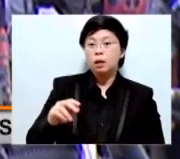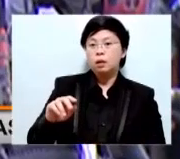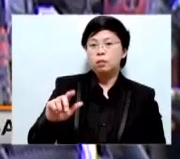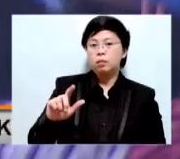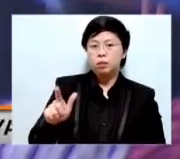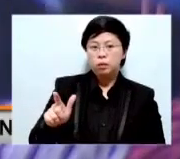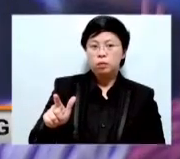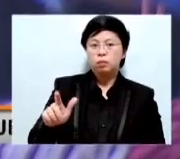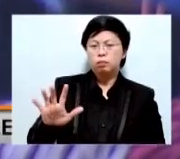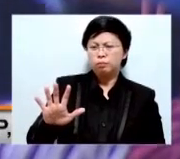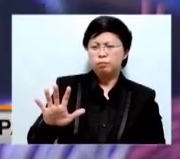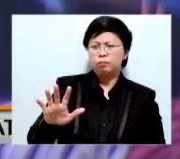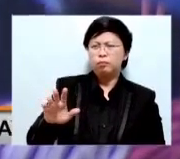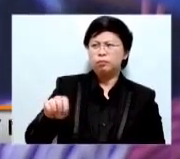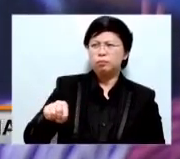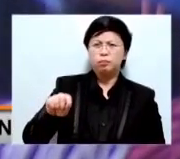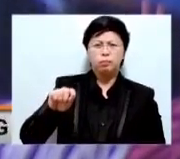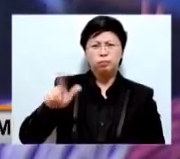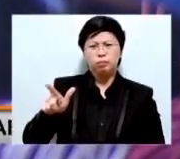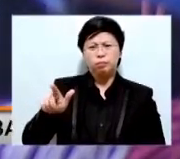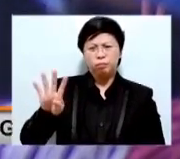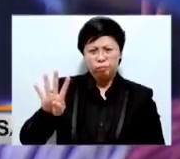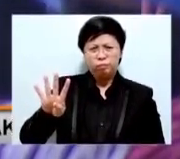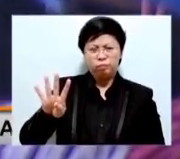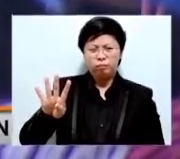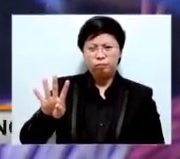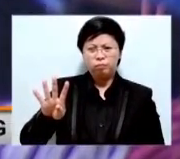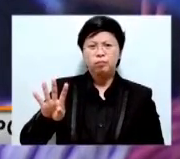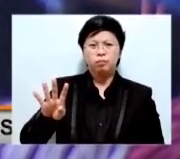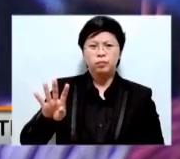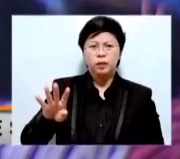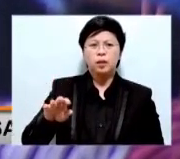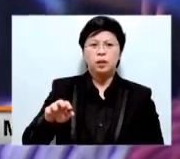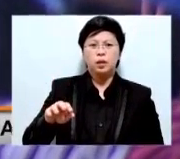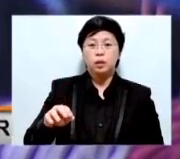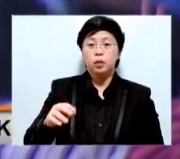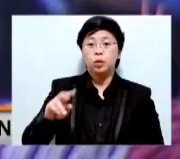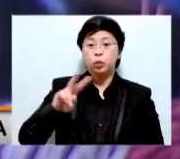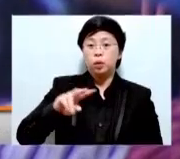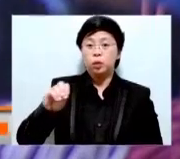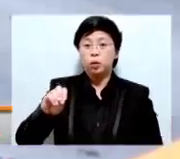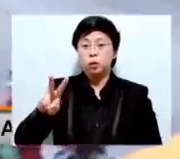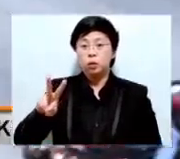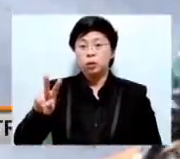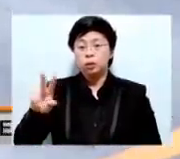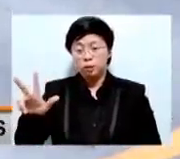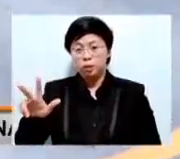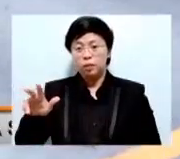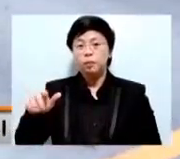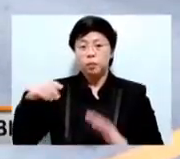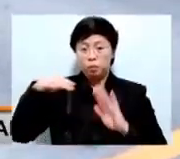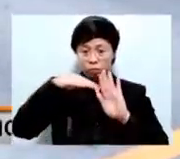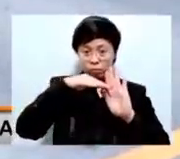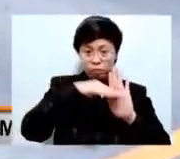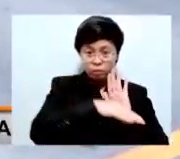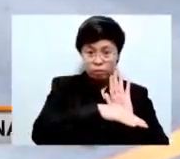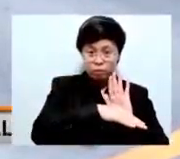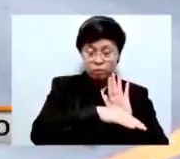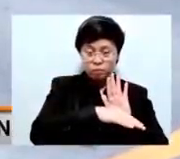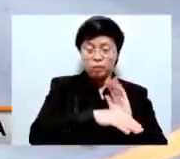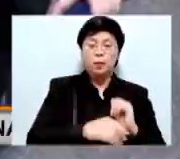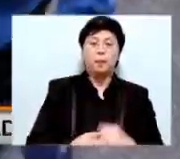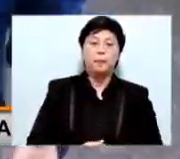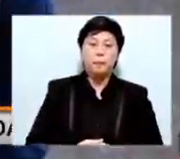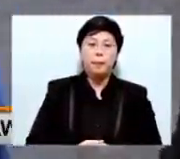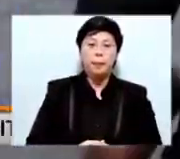Pilipino. Kung tutuusin, mas mababa na yan kung ikukumpara noong 2021. Nakatulong daw kasi ang tuluyang pagbubukas